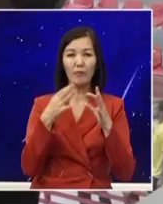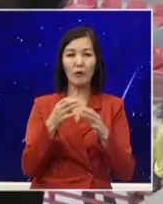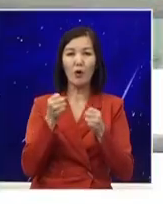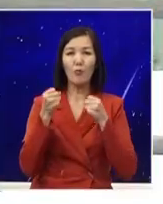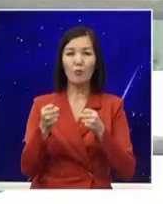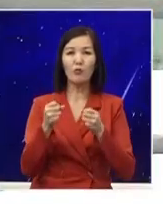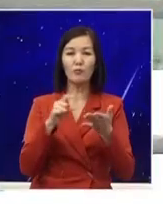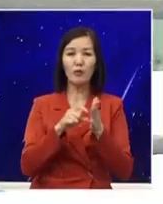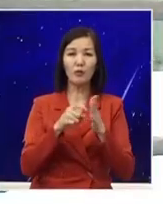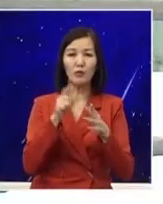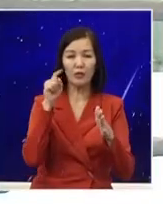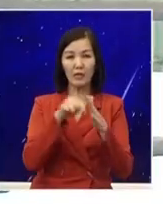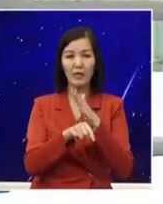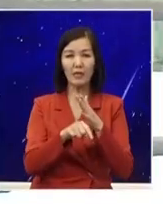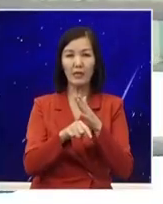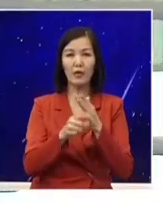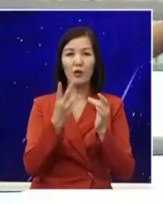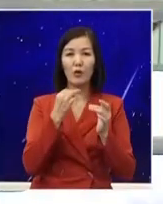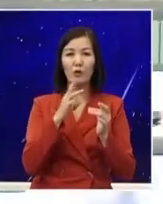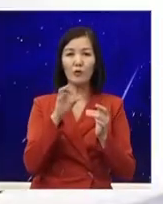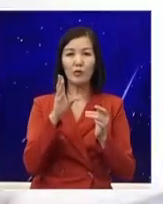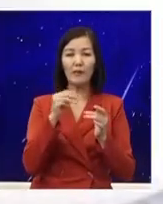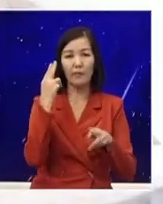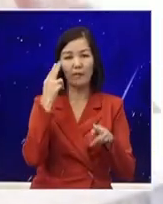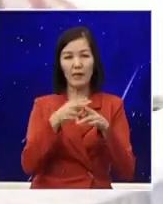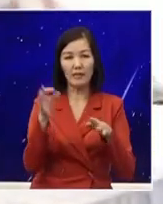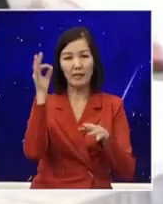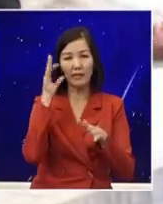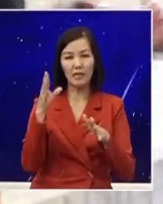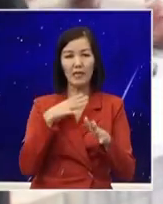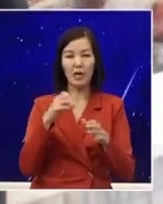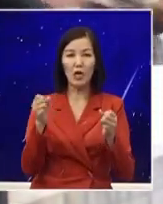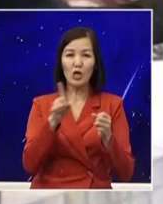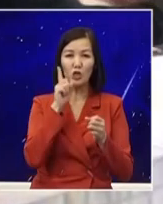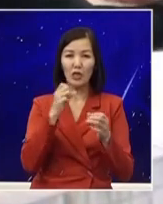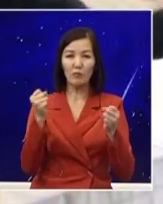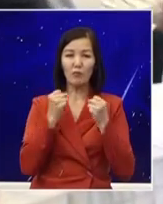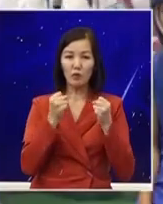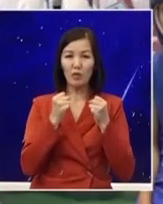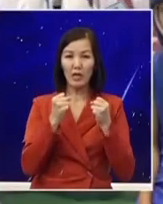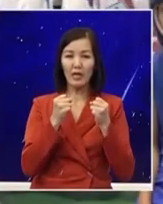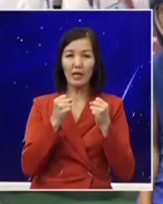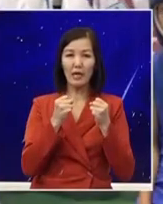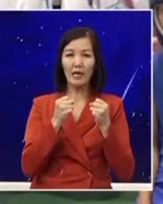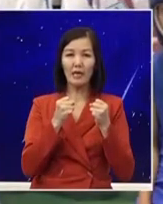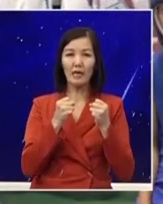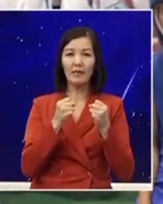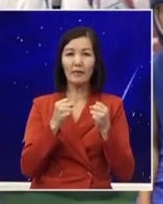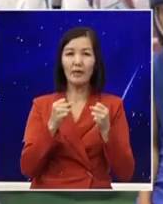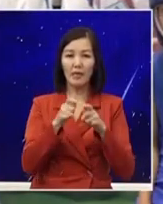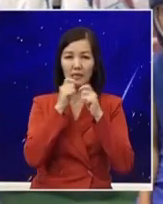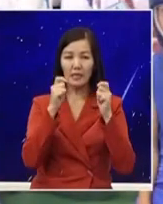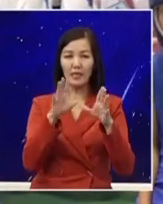пен күрес салдарына кірді, Жақсылық Үшкемпір бағасын еске алды. Жас спортшыларға жолын берсін, бағы мен бабы жұғысты болғай